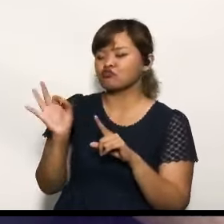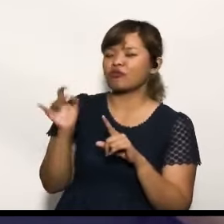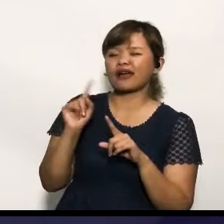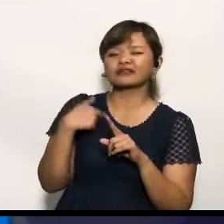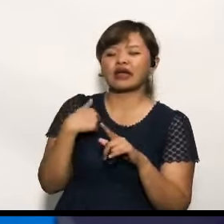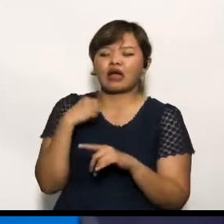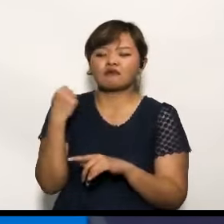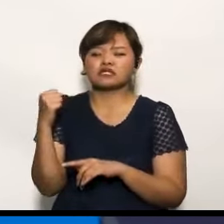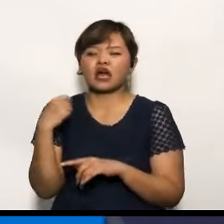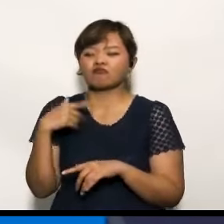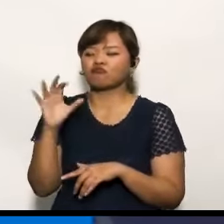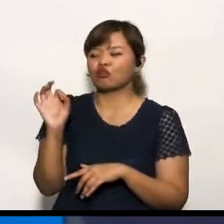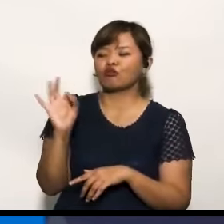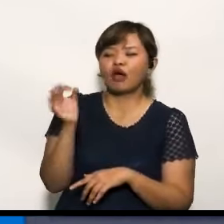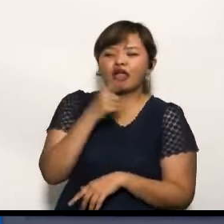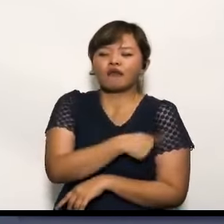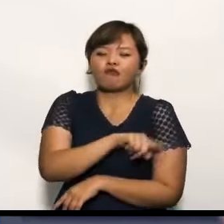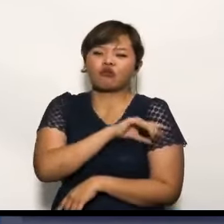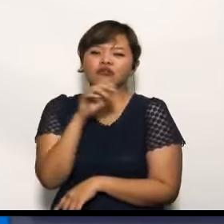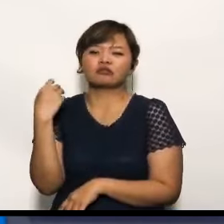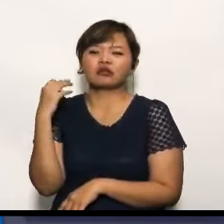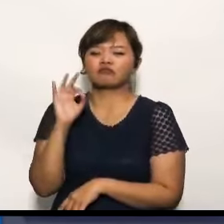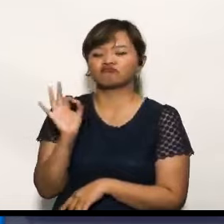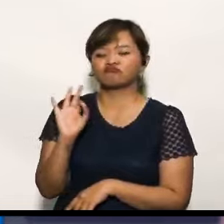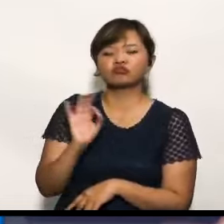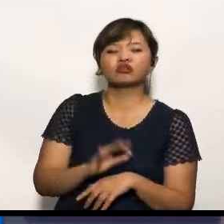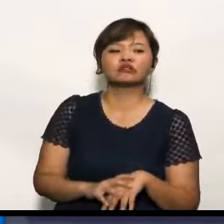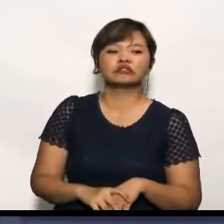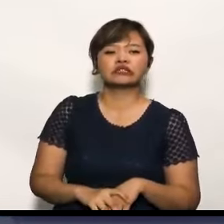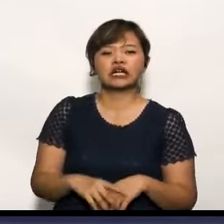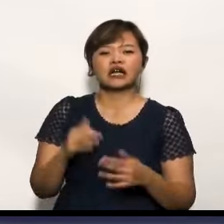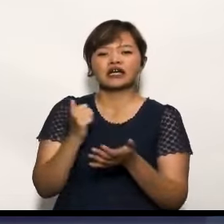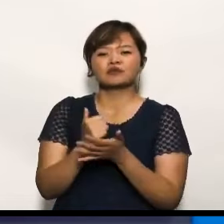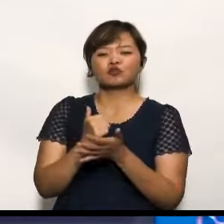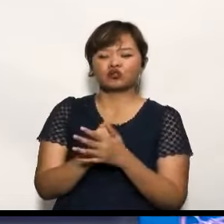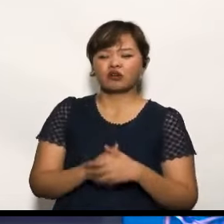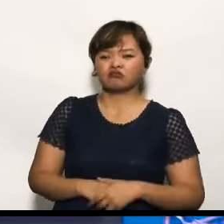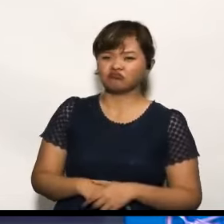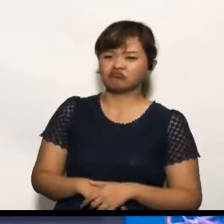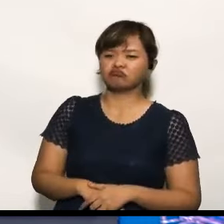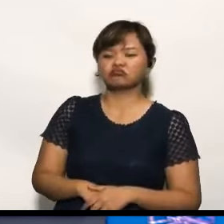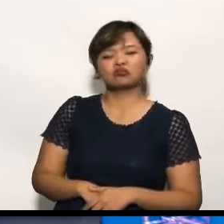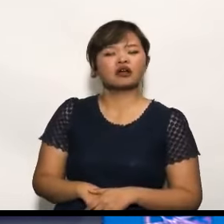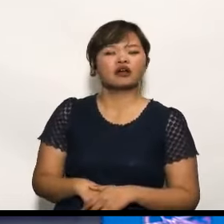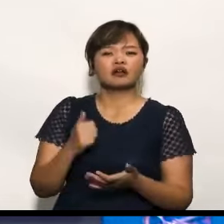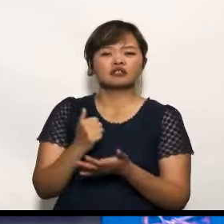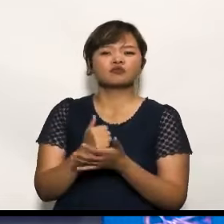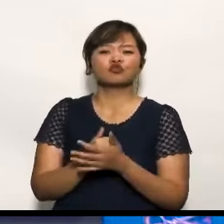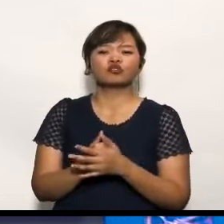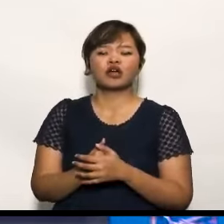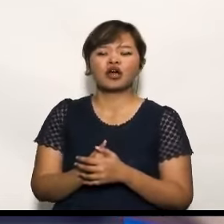sana. Sepertinya man for Sabbath. Manusia diciptakan untuk sabat. Padahal enggak,